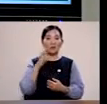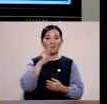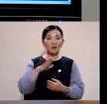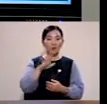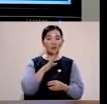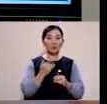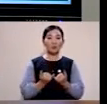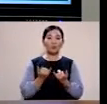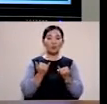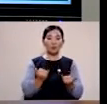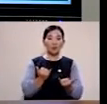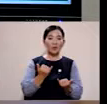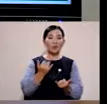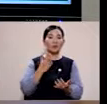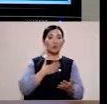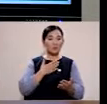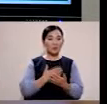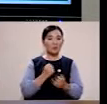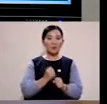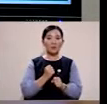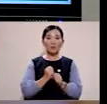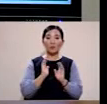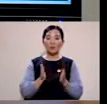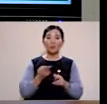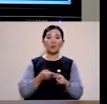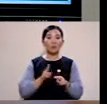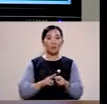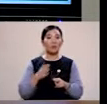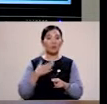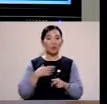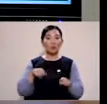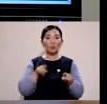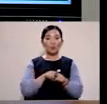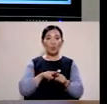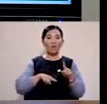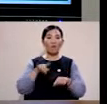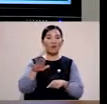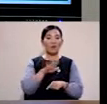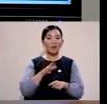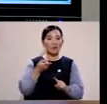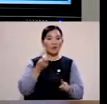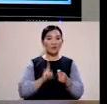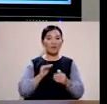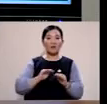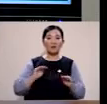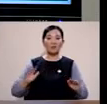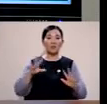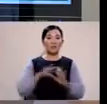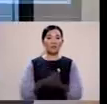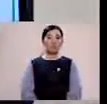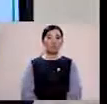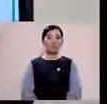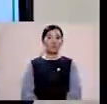uchun sadoqat bilan xizmat qilsak, demak, biz shu vatanning asl farzandlari hisoblanar